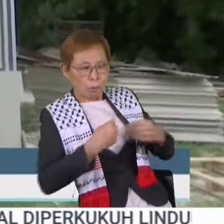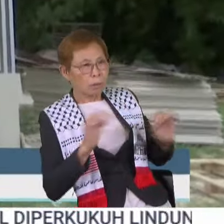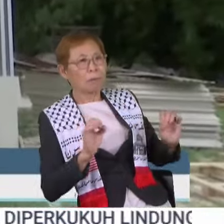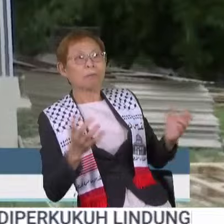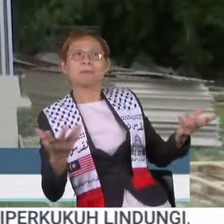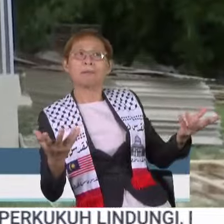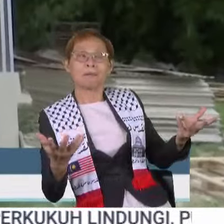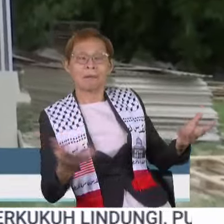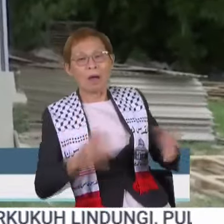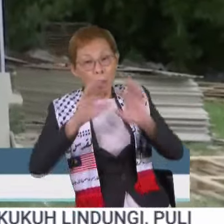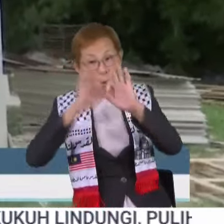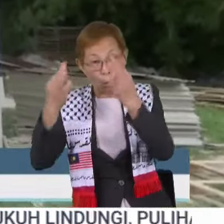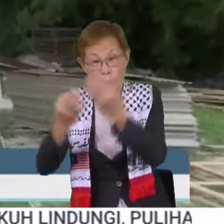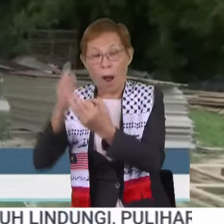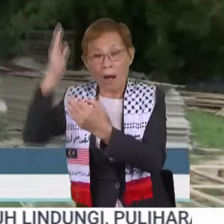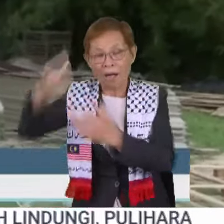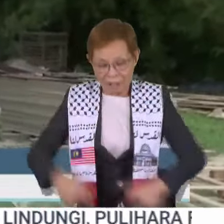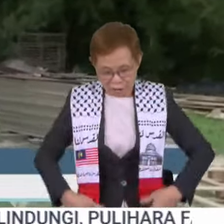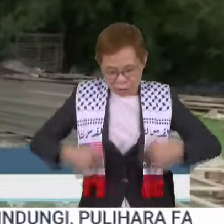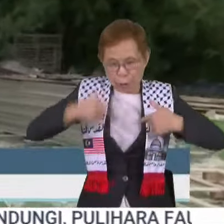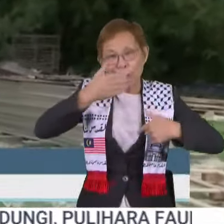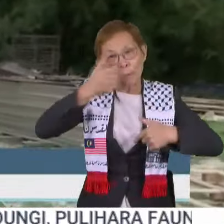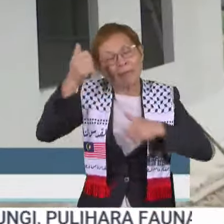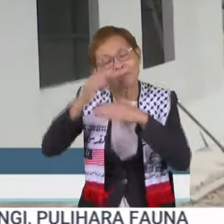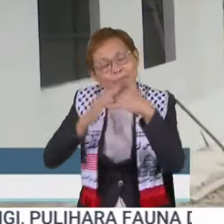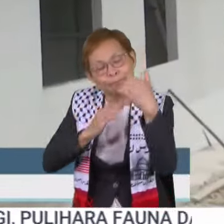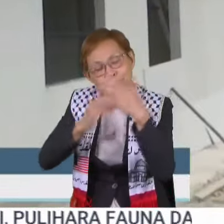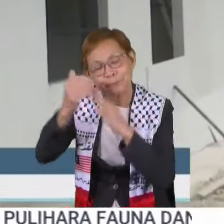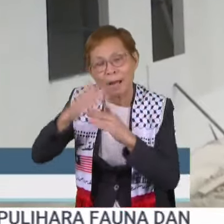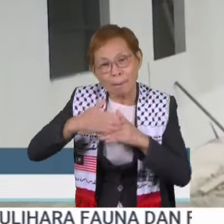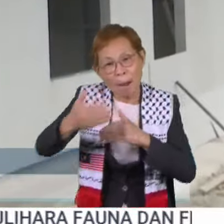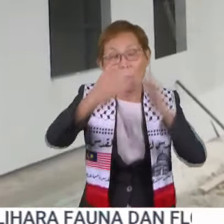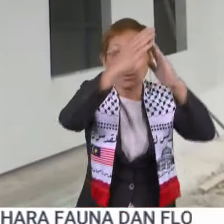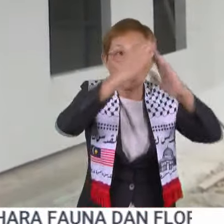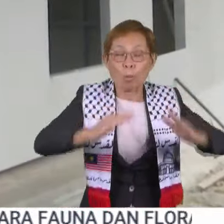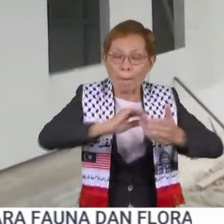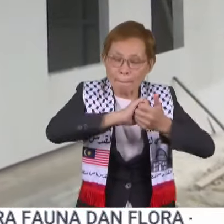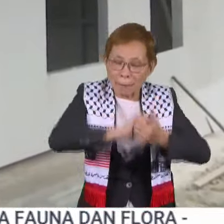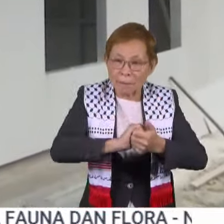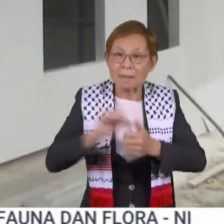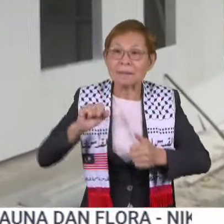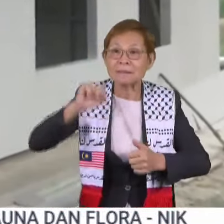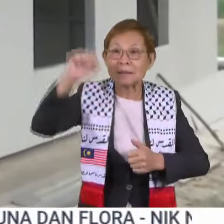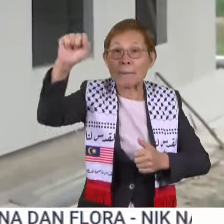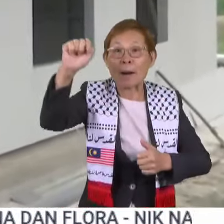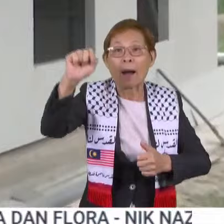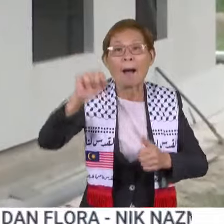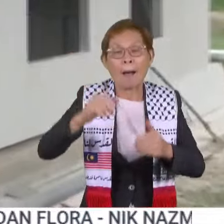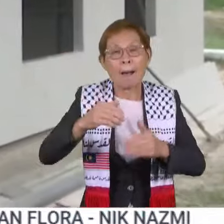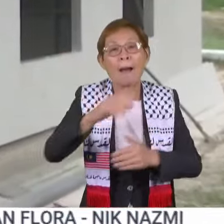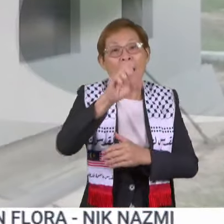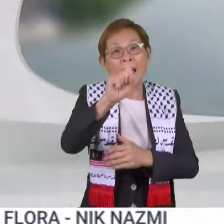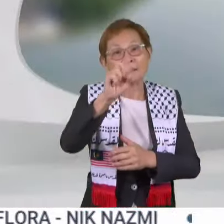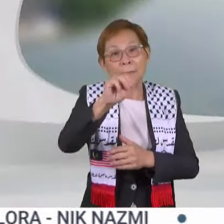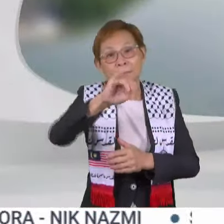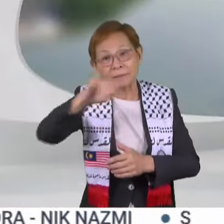keluarga ini juga bakal menikmati kehidupan yang lebih selesa selepas rumah mesra Sabah majuaya siap